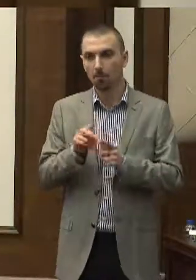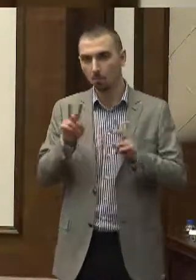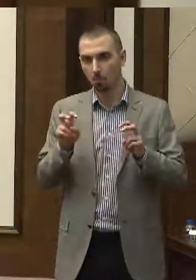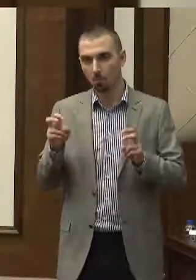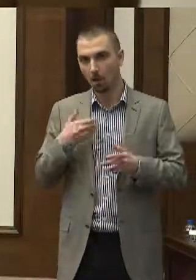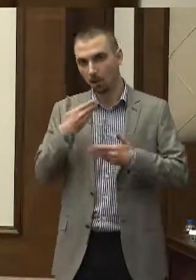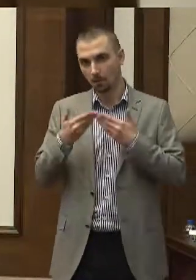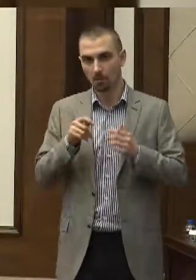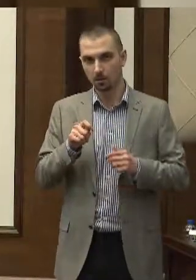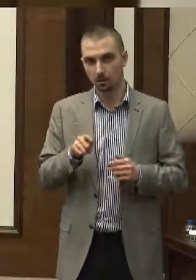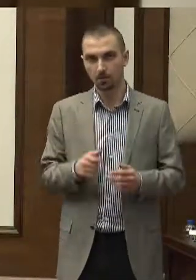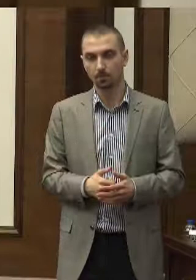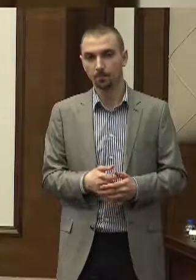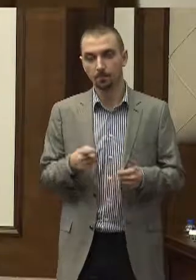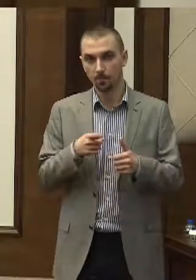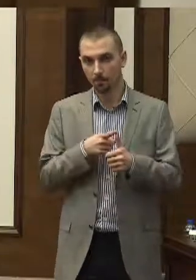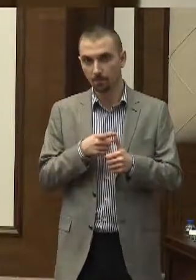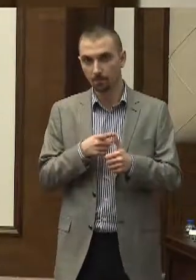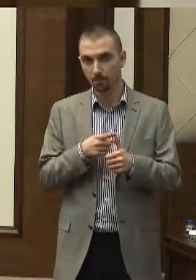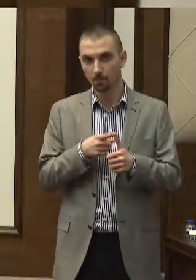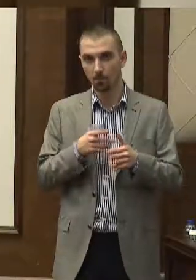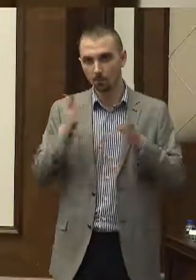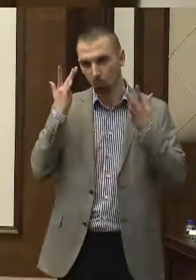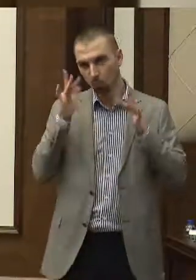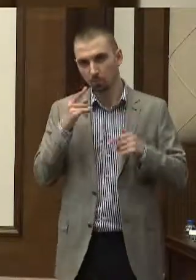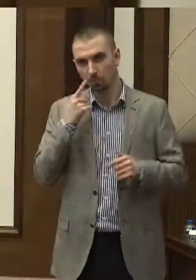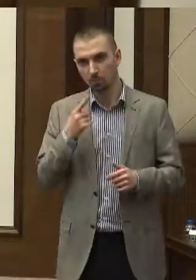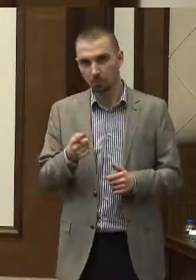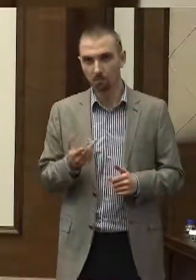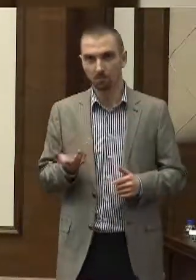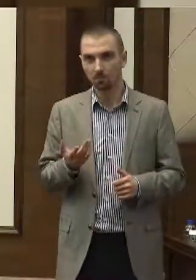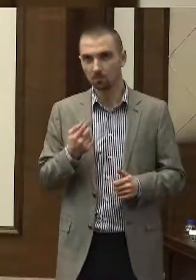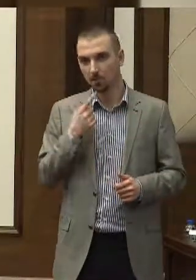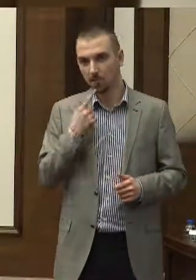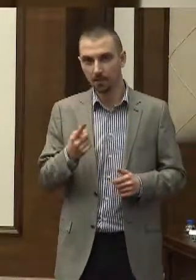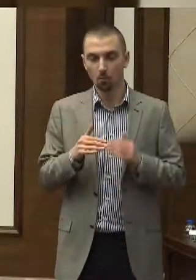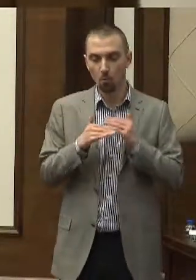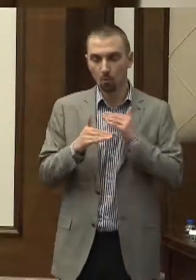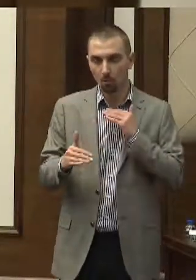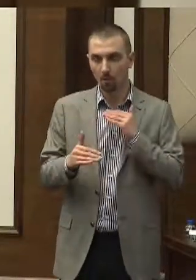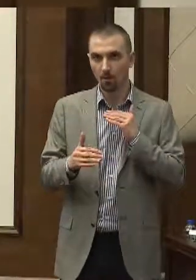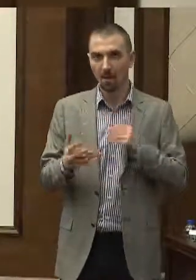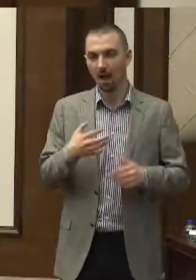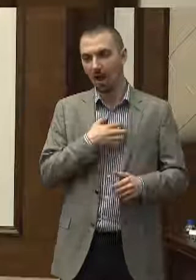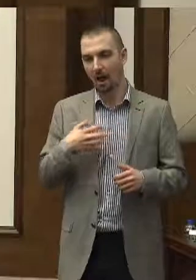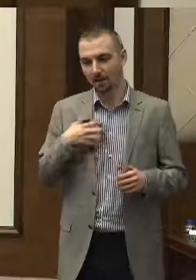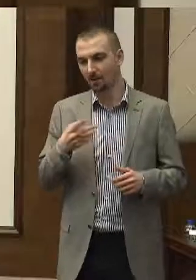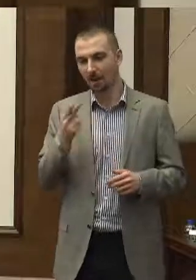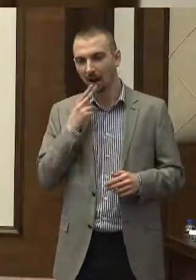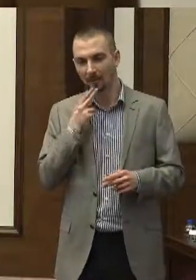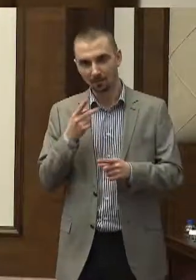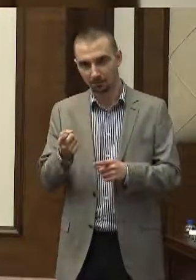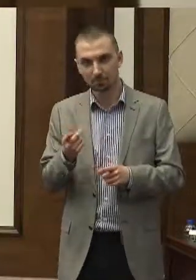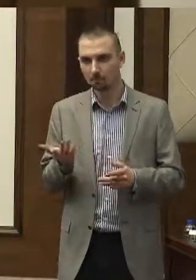şöyle sıralayabiliriz. 1. Geleneksel yapı. Ataerkil toplum kadına annelik ve ev kadını